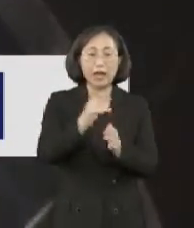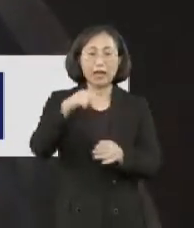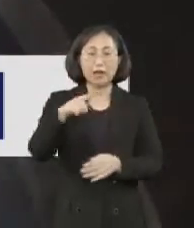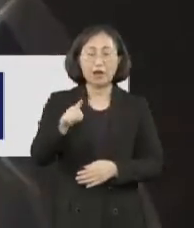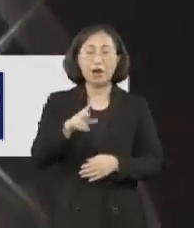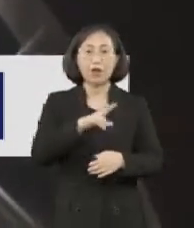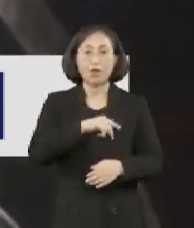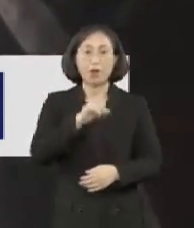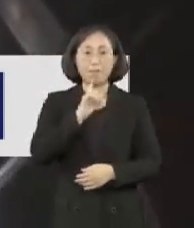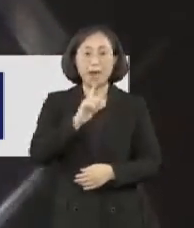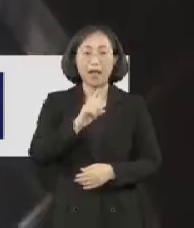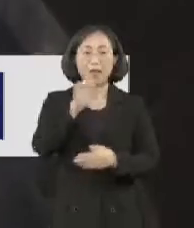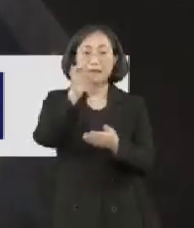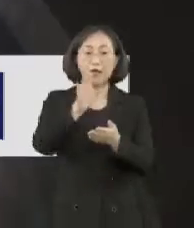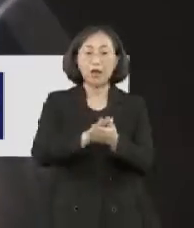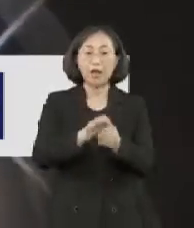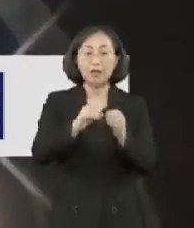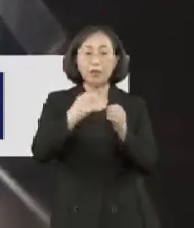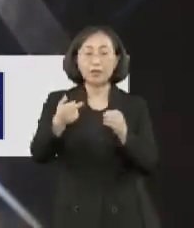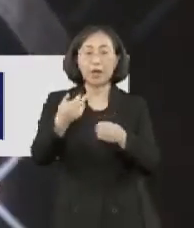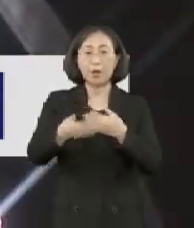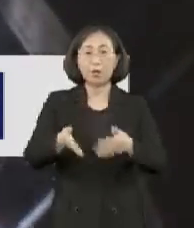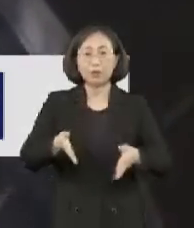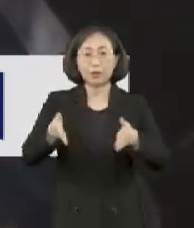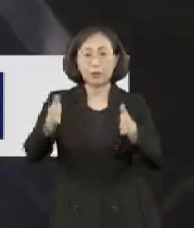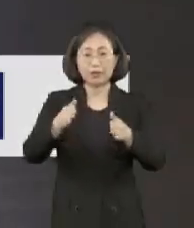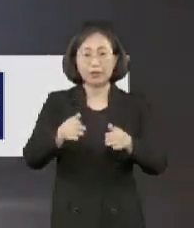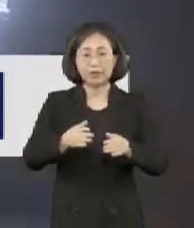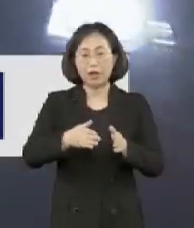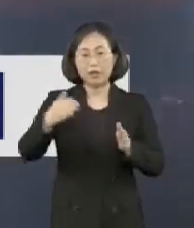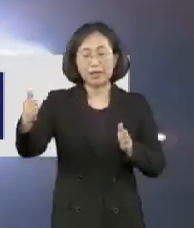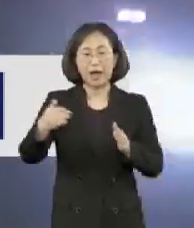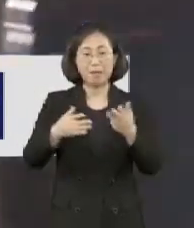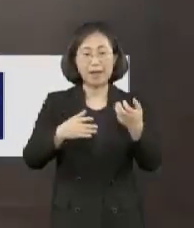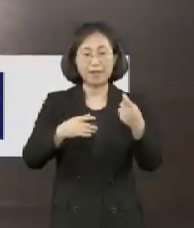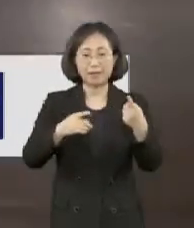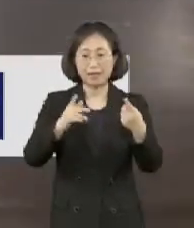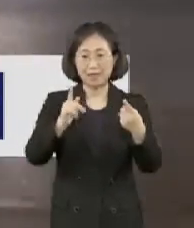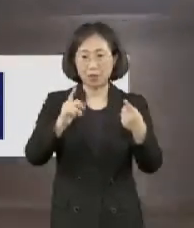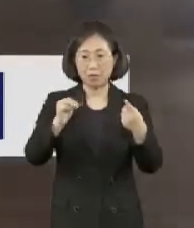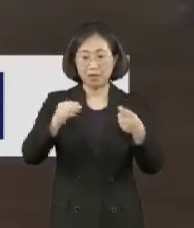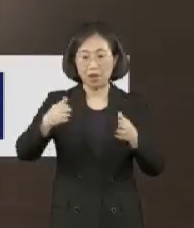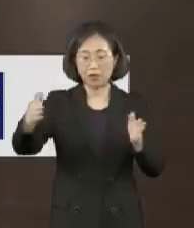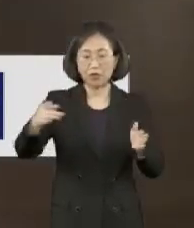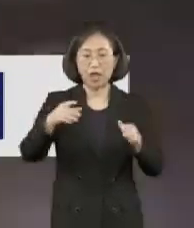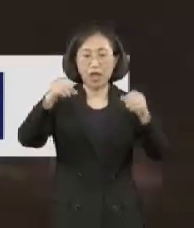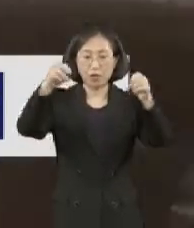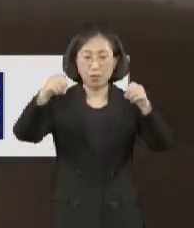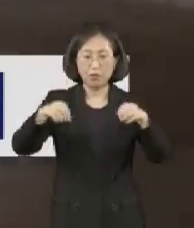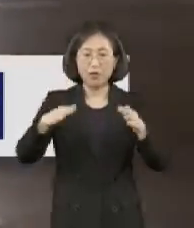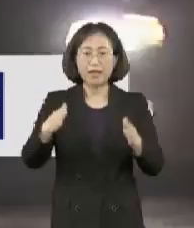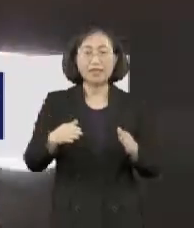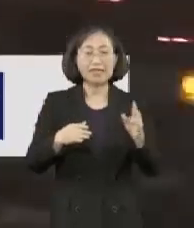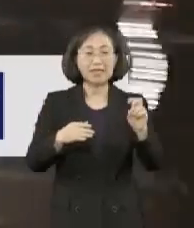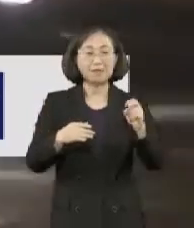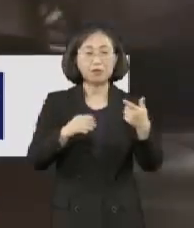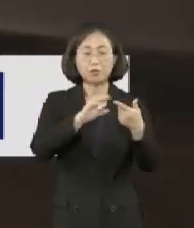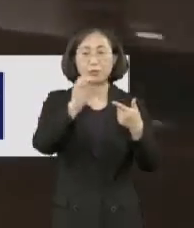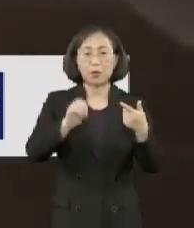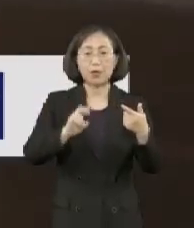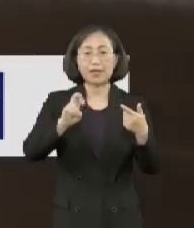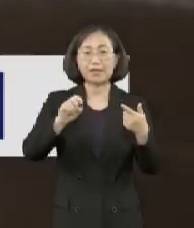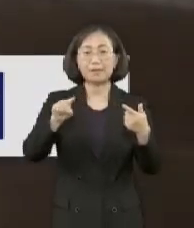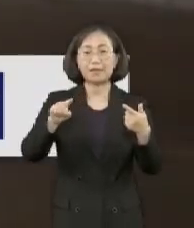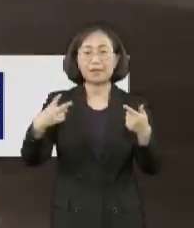의원에 따르면 천안 논 상강 고속도로는 총연장 81 km 중 조명설치 고가는 26% 인